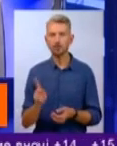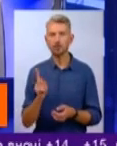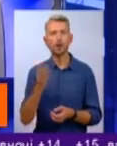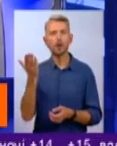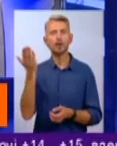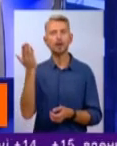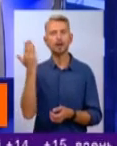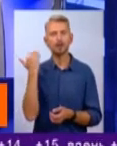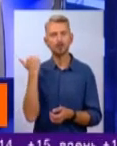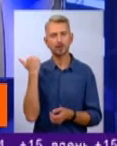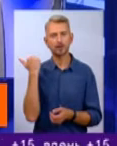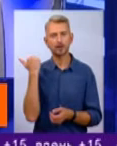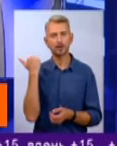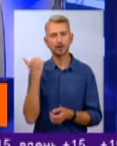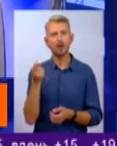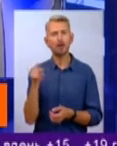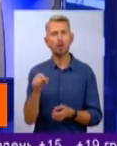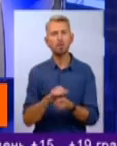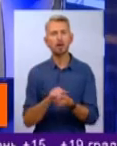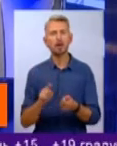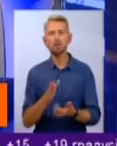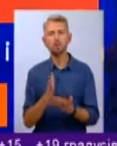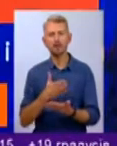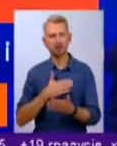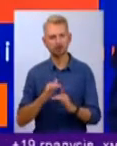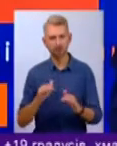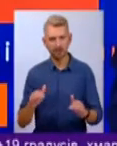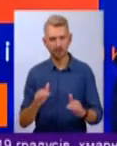раніше той матеріал, який мали наші діти,